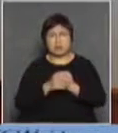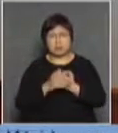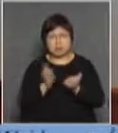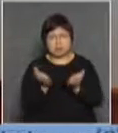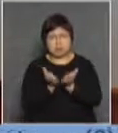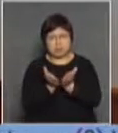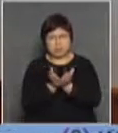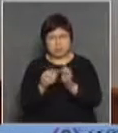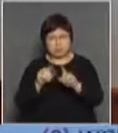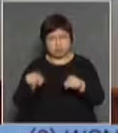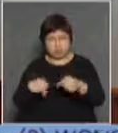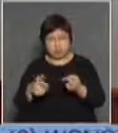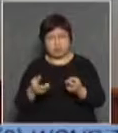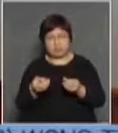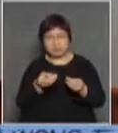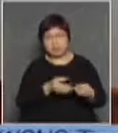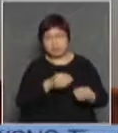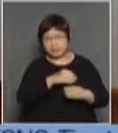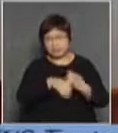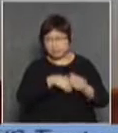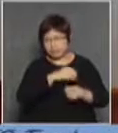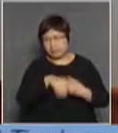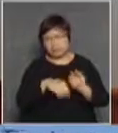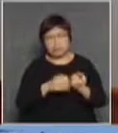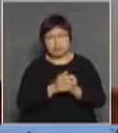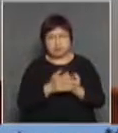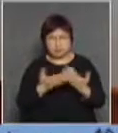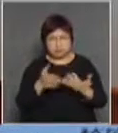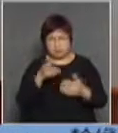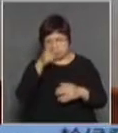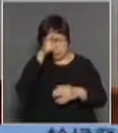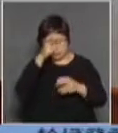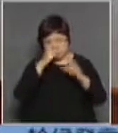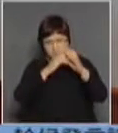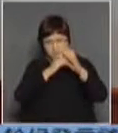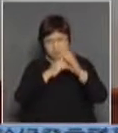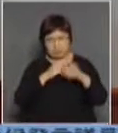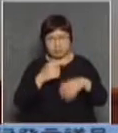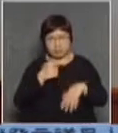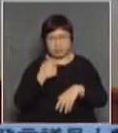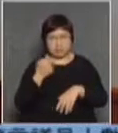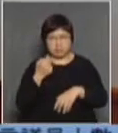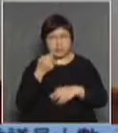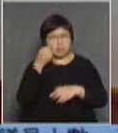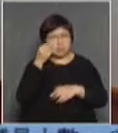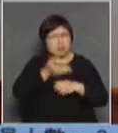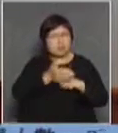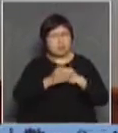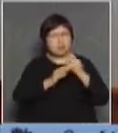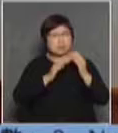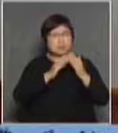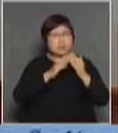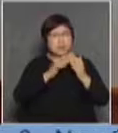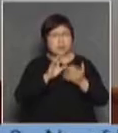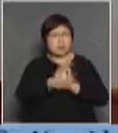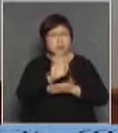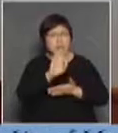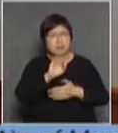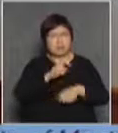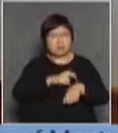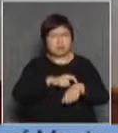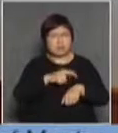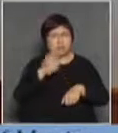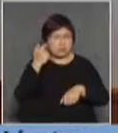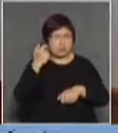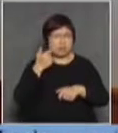的形式運作。現時社署還要再給院舍3年的時間，希望透過